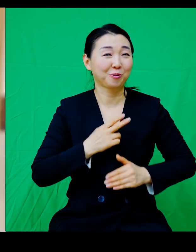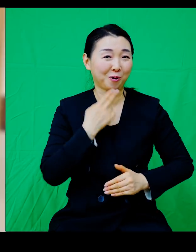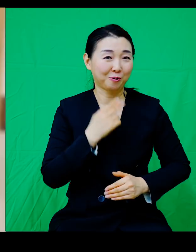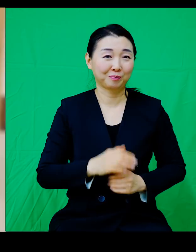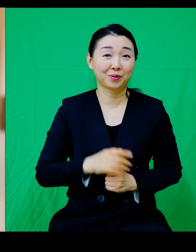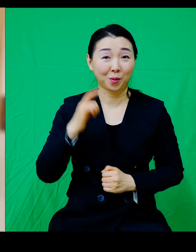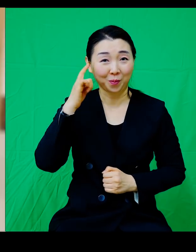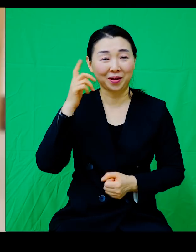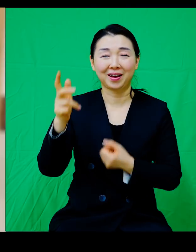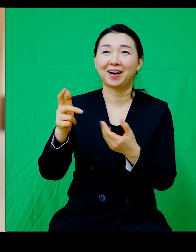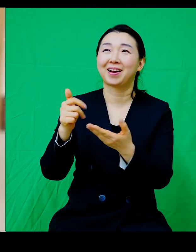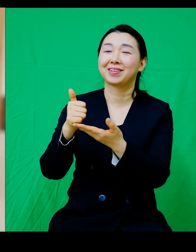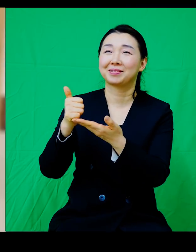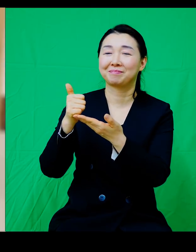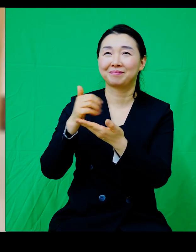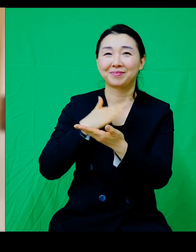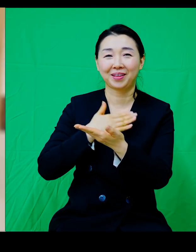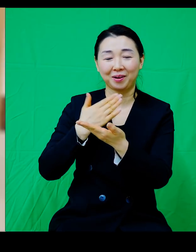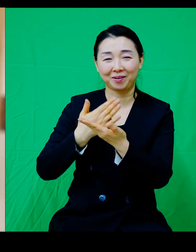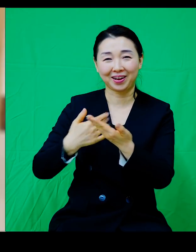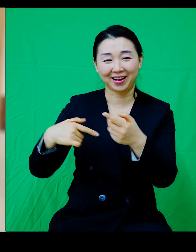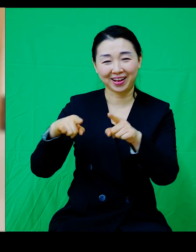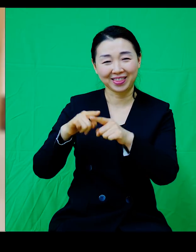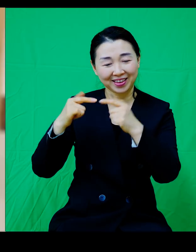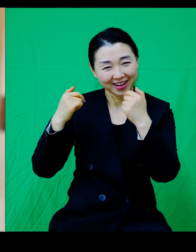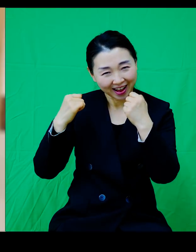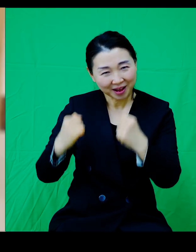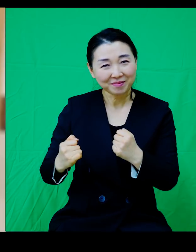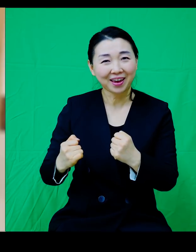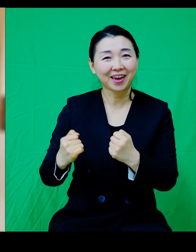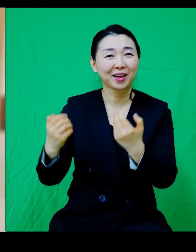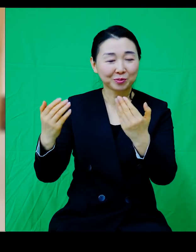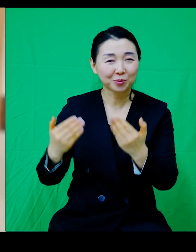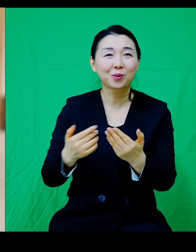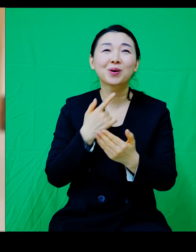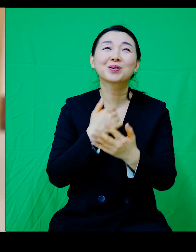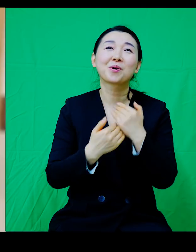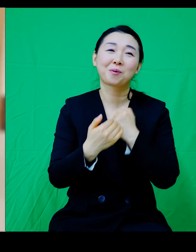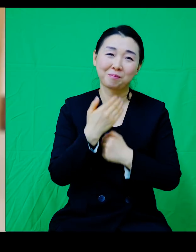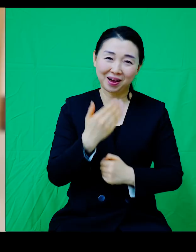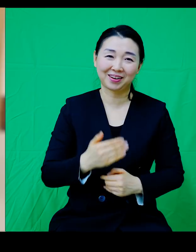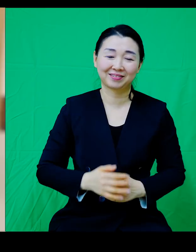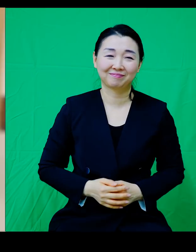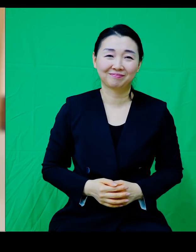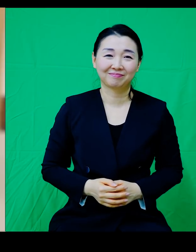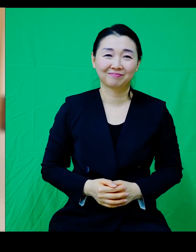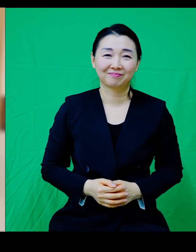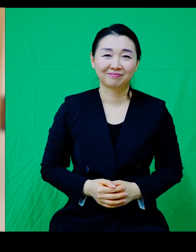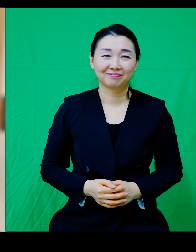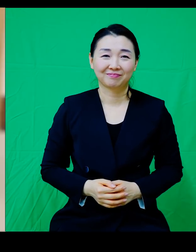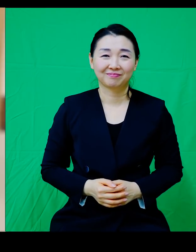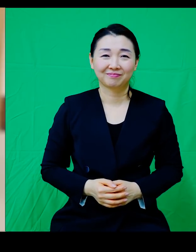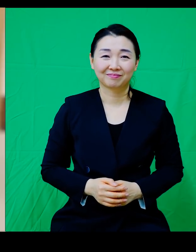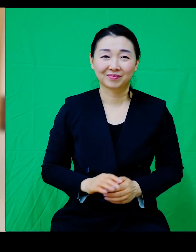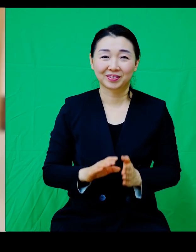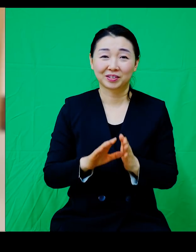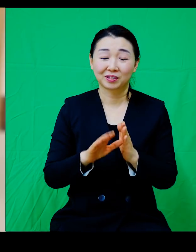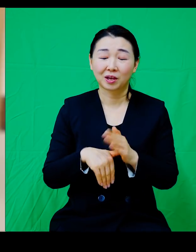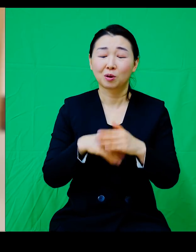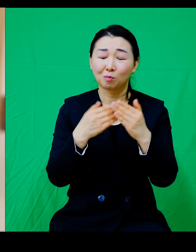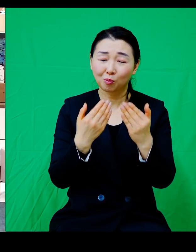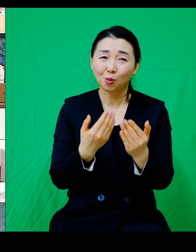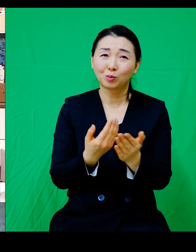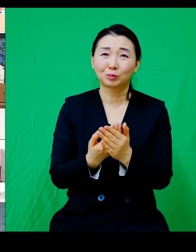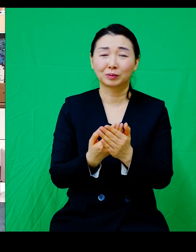되게 두렵지 않은 것 같아요. 네. 왜냐면 하나님이 함께 해주신다는 그런 경험을 제가 이미 했고,